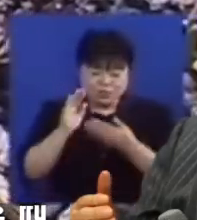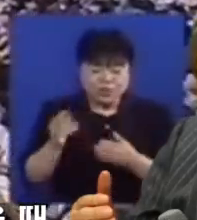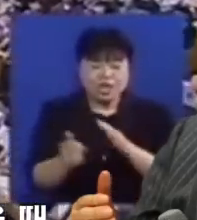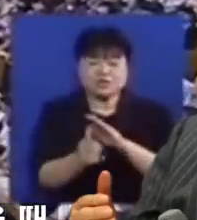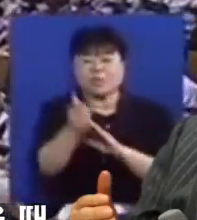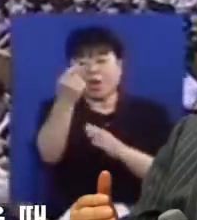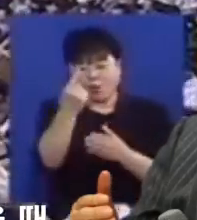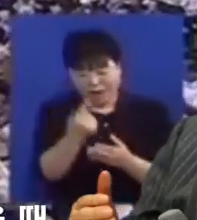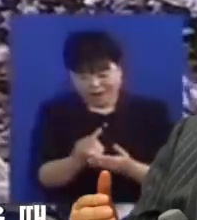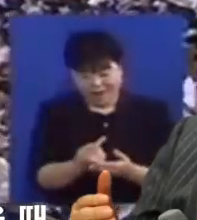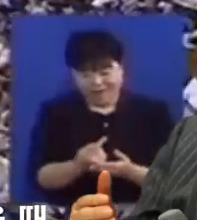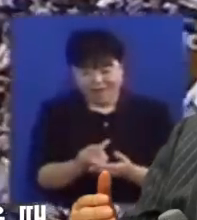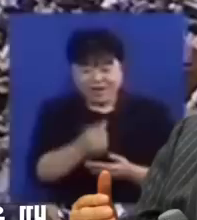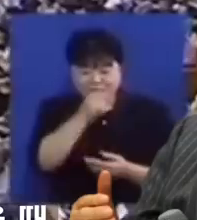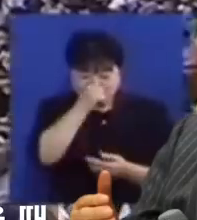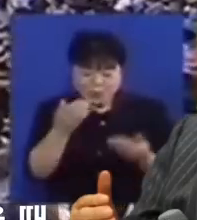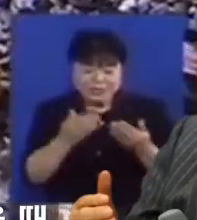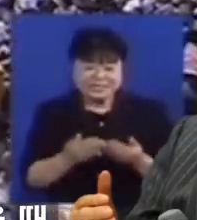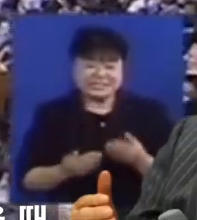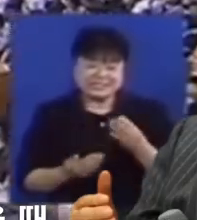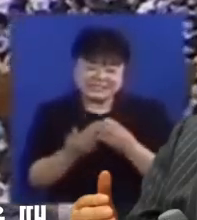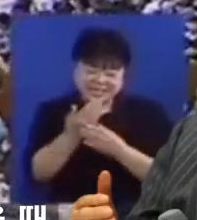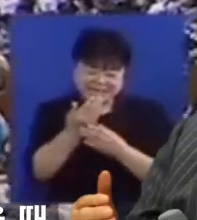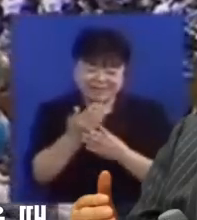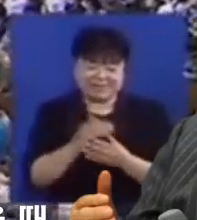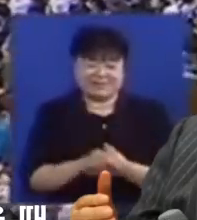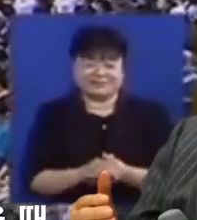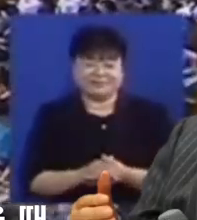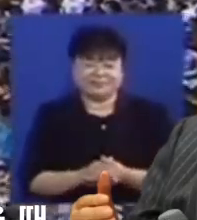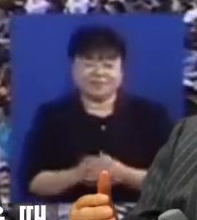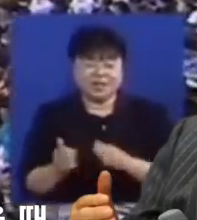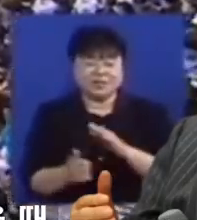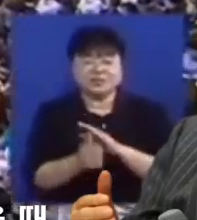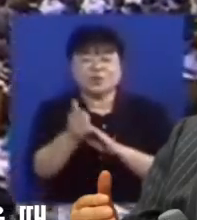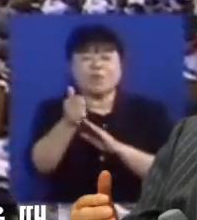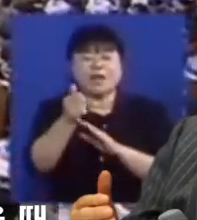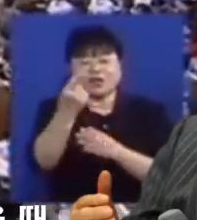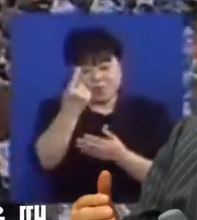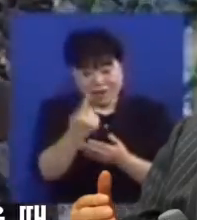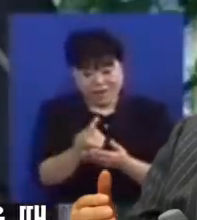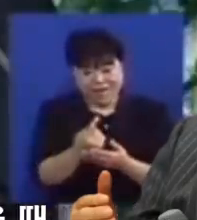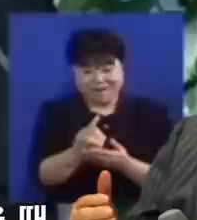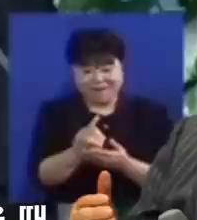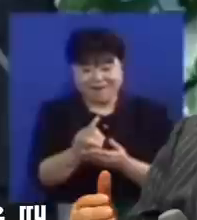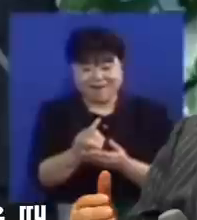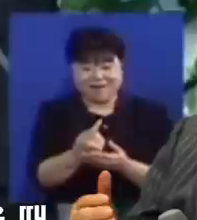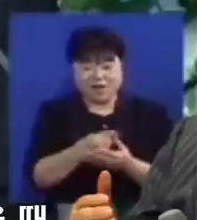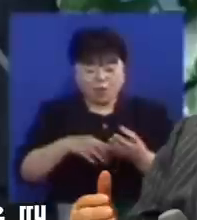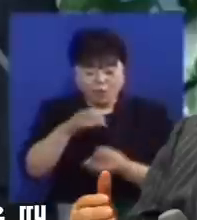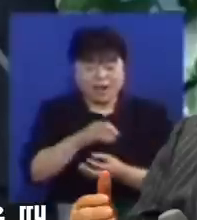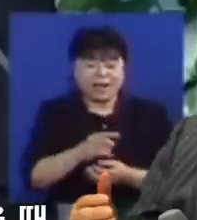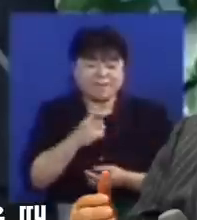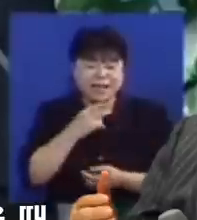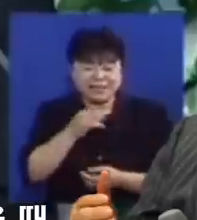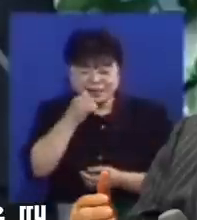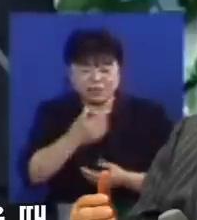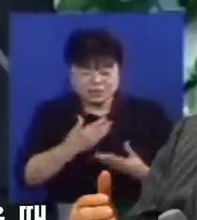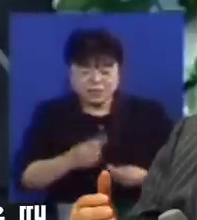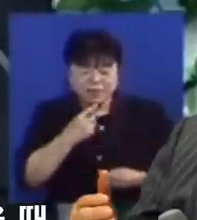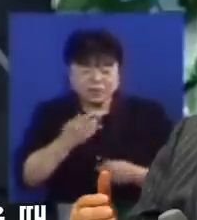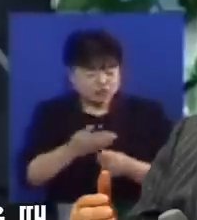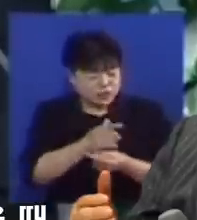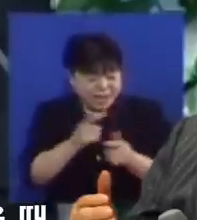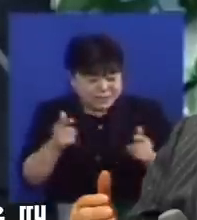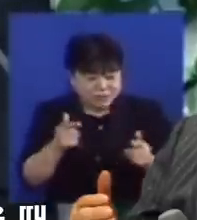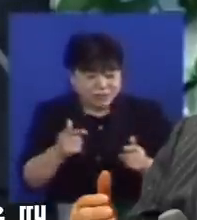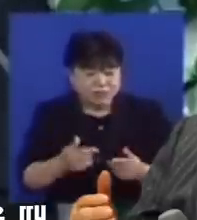소망이 온다. 좋은 일이 생겨날 것 소망하는 소망이 온다. 환란만 있고 절망만 있는 것이